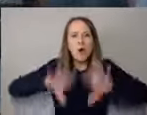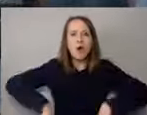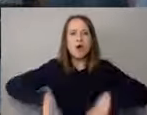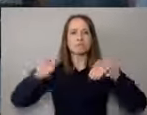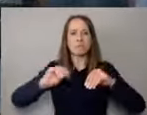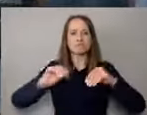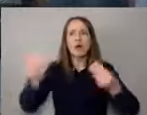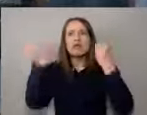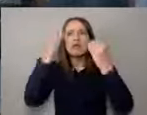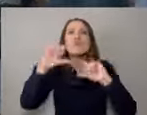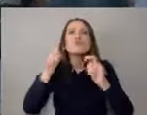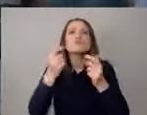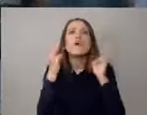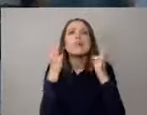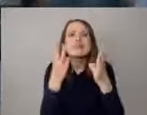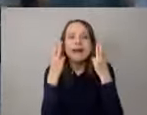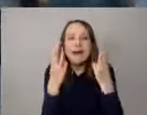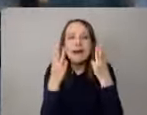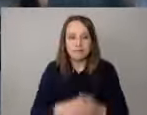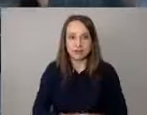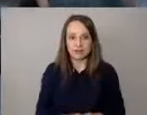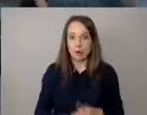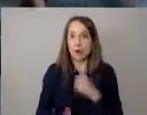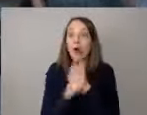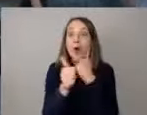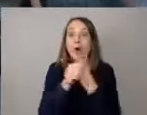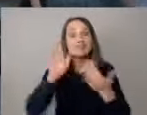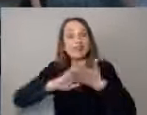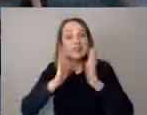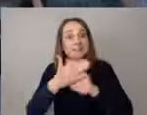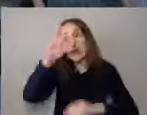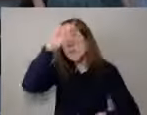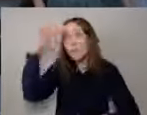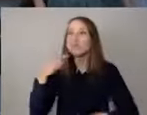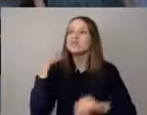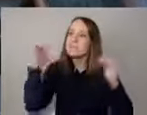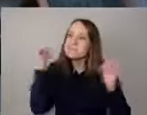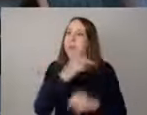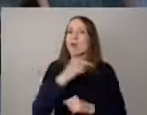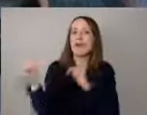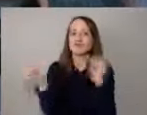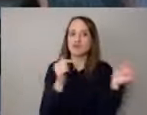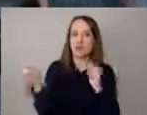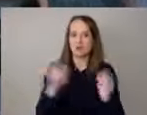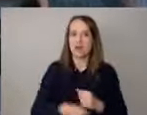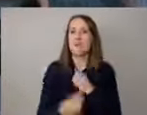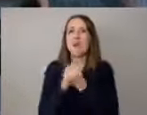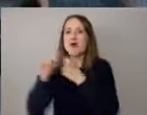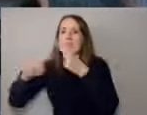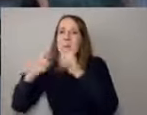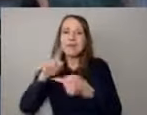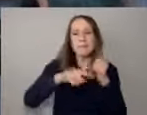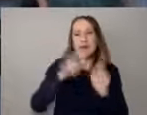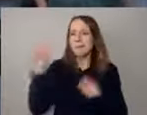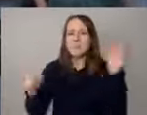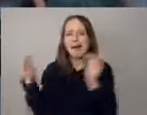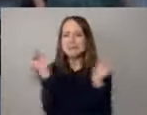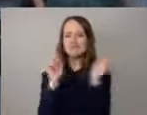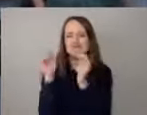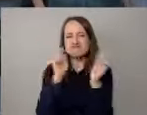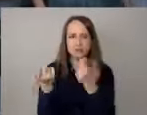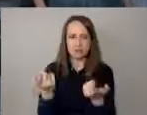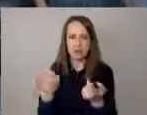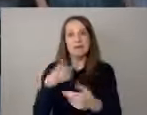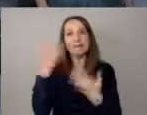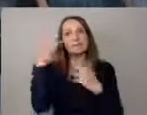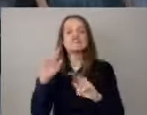najważniejsze, a mianowicie rozmowy ze sobą. Dlatego, że politycy spierają się. Miejmy nadzieję, że będą się spierali o rację, a nie